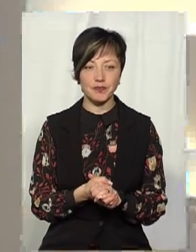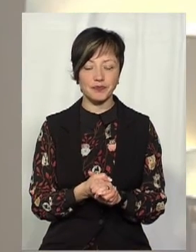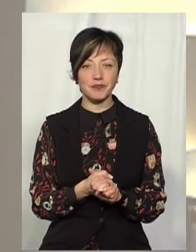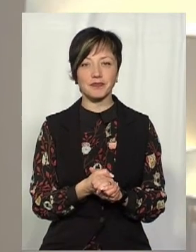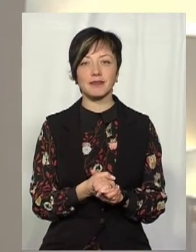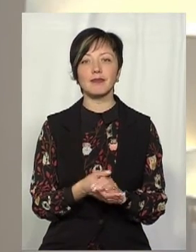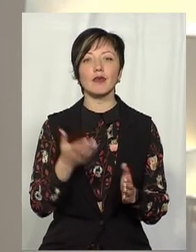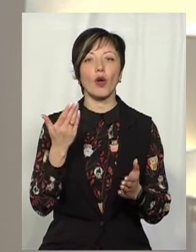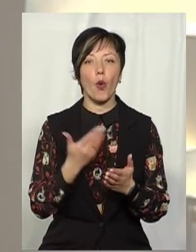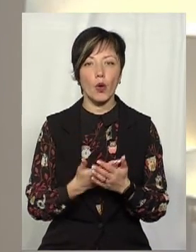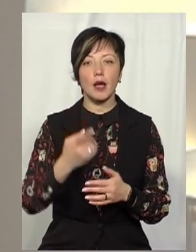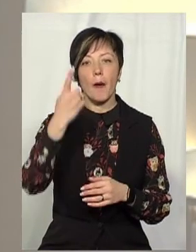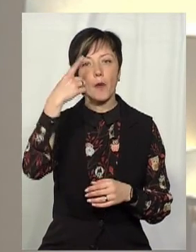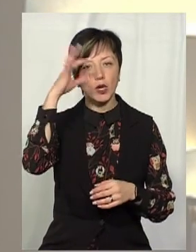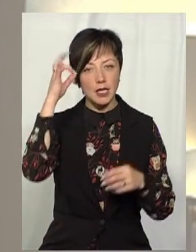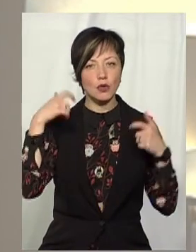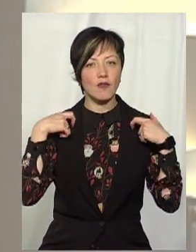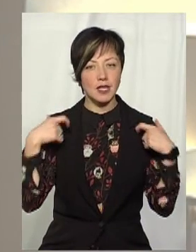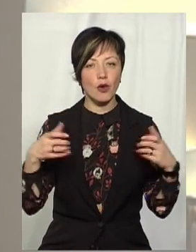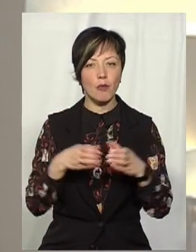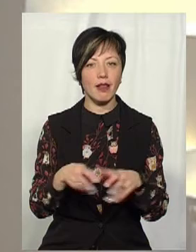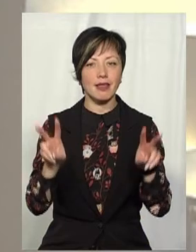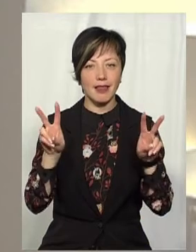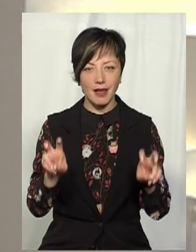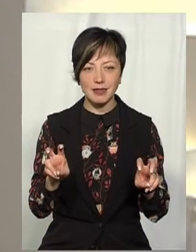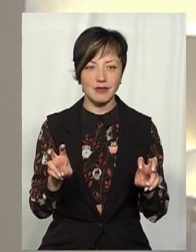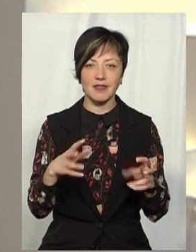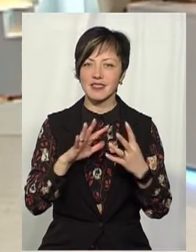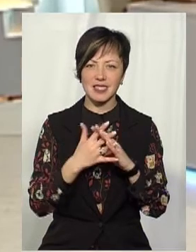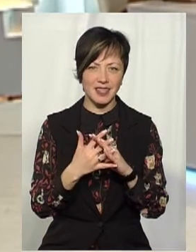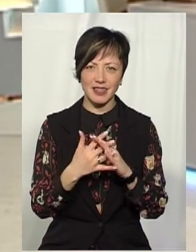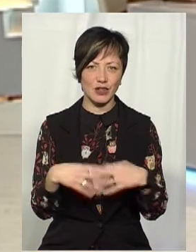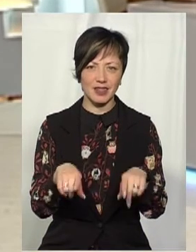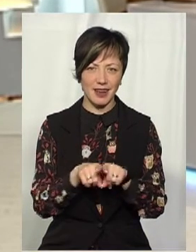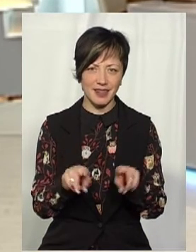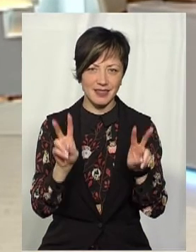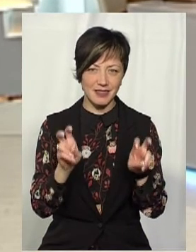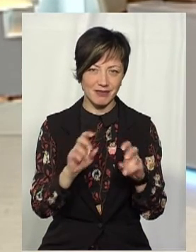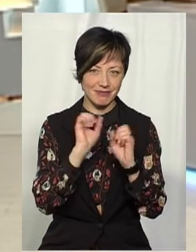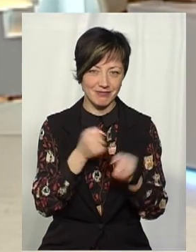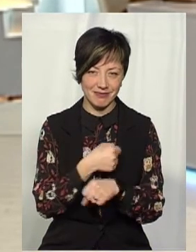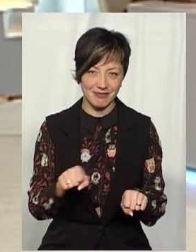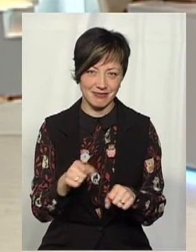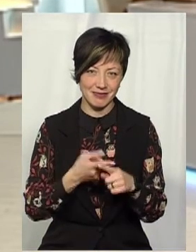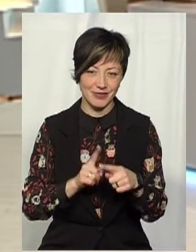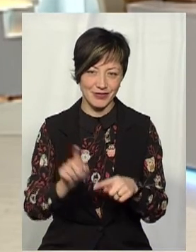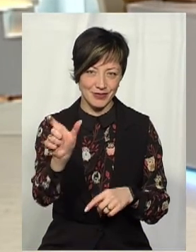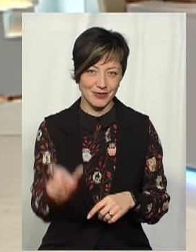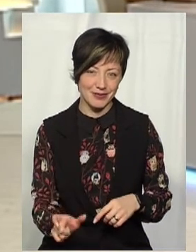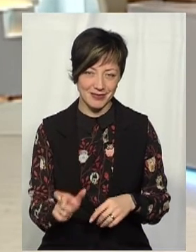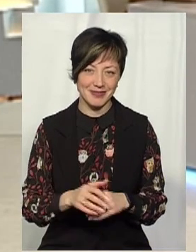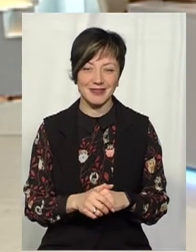от поліцейський офіцер громади, от така от назва. Навряд чи, мені здається, в селі будуть отак і називати от того